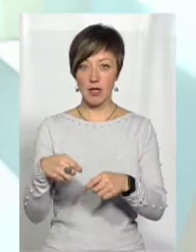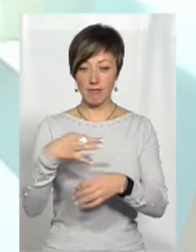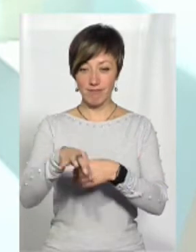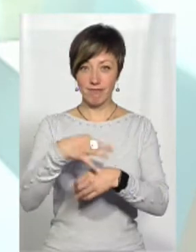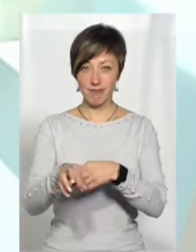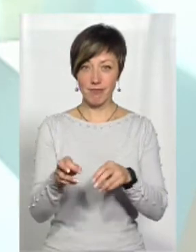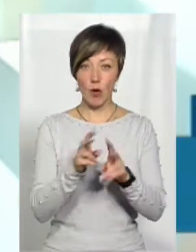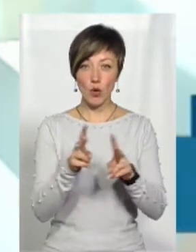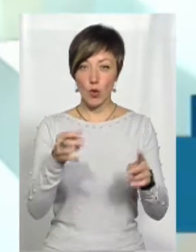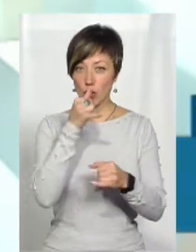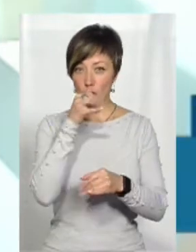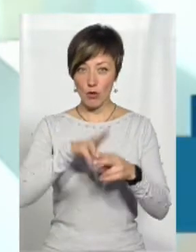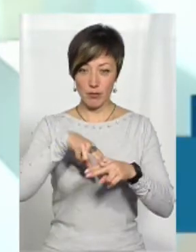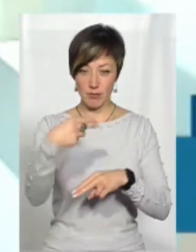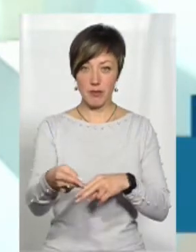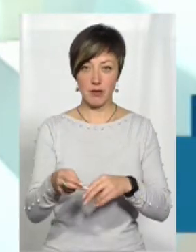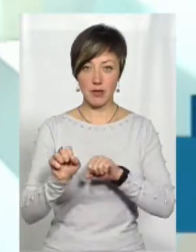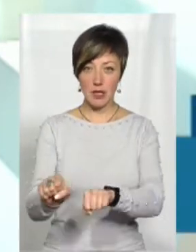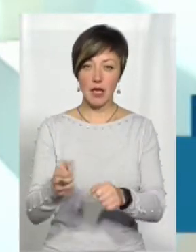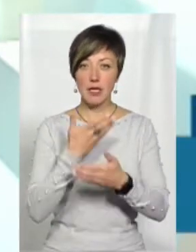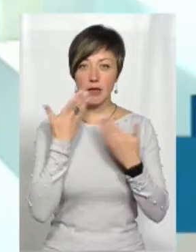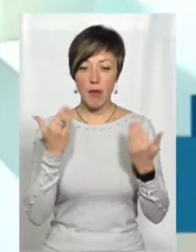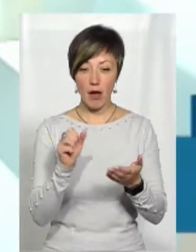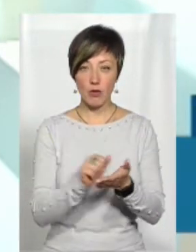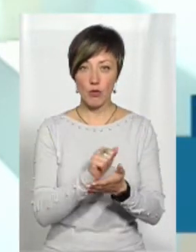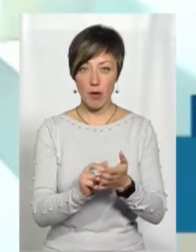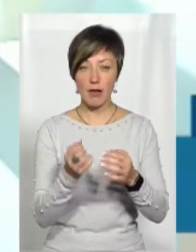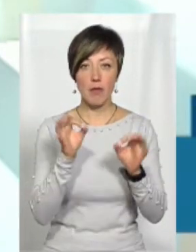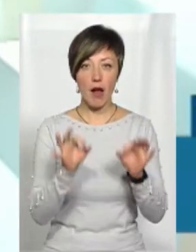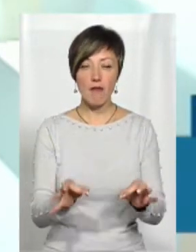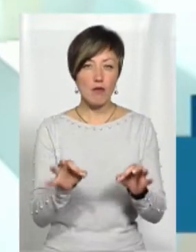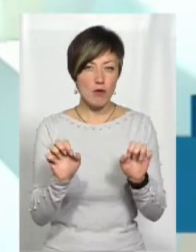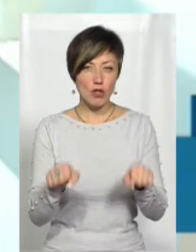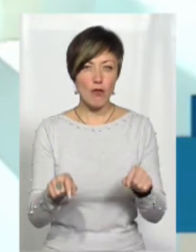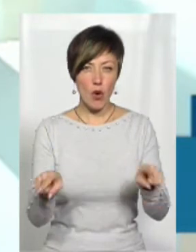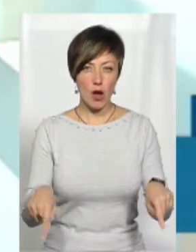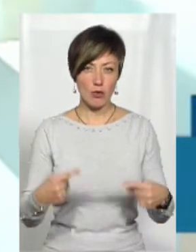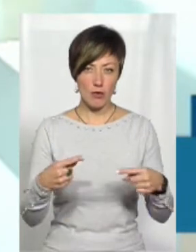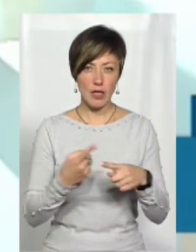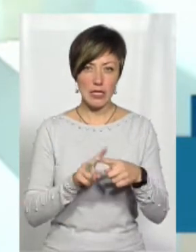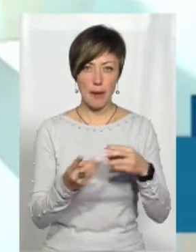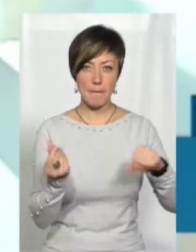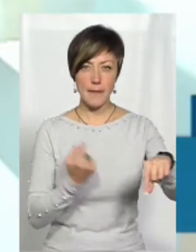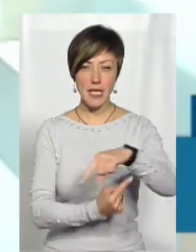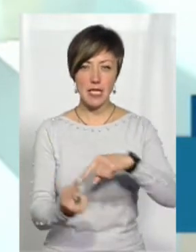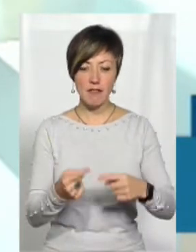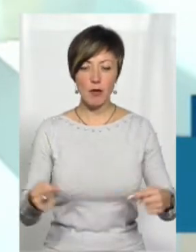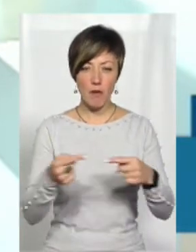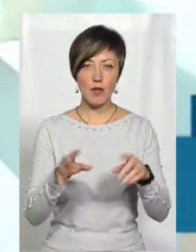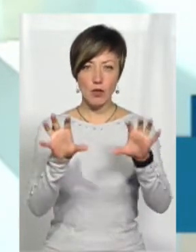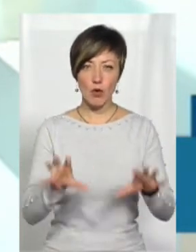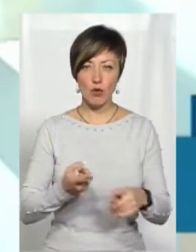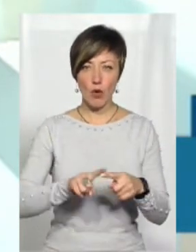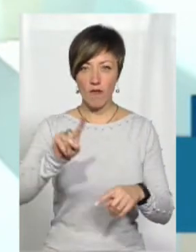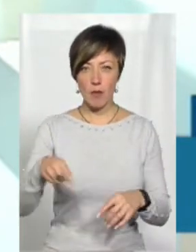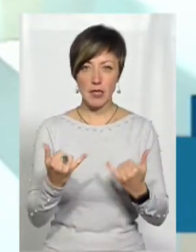що не можуть дати здачі, тому що немає вхідних документів, не можуть правильно, можливо, організувати цей бізнес відповідно до закону, так як